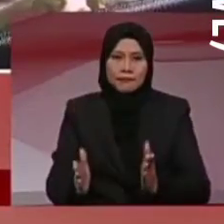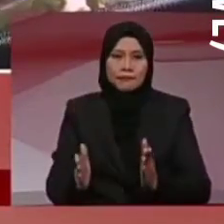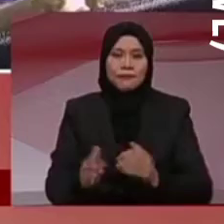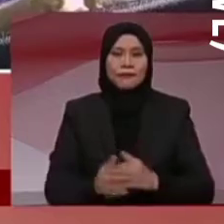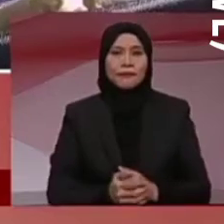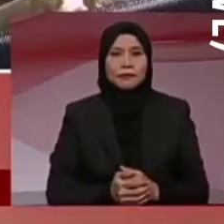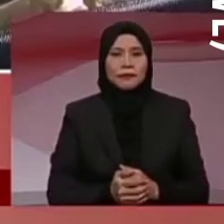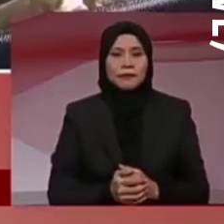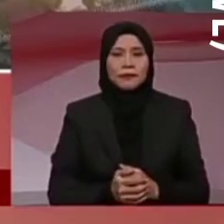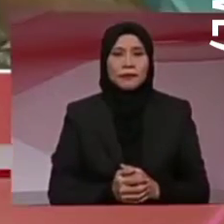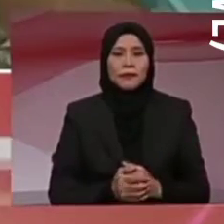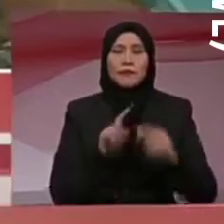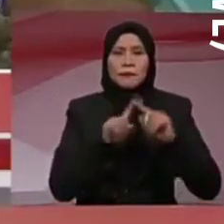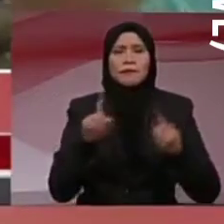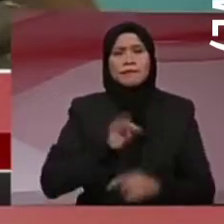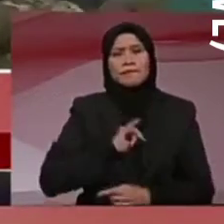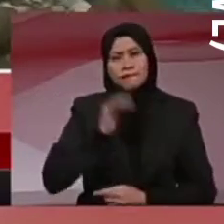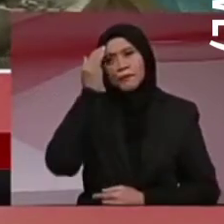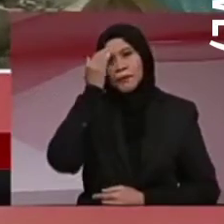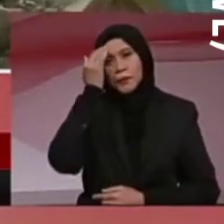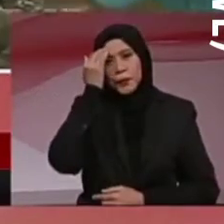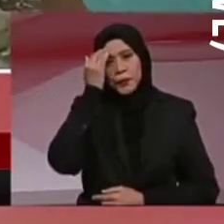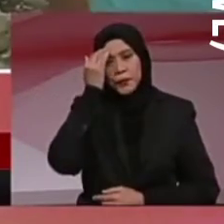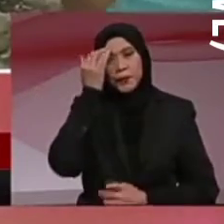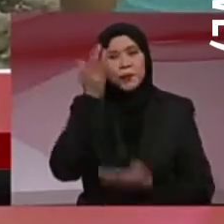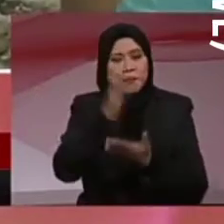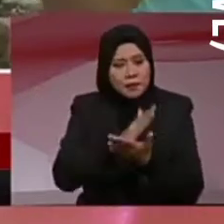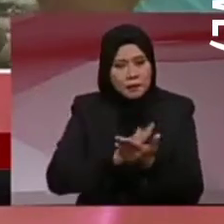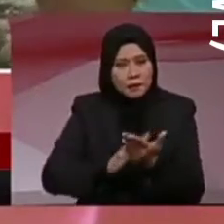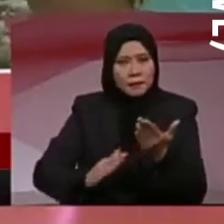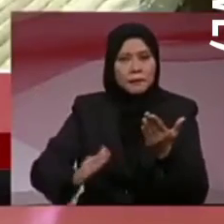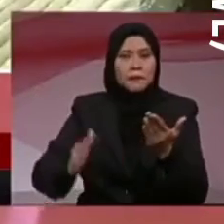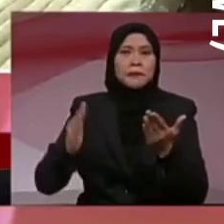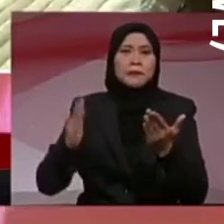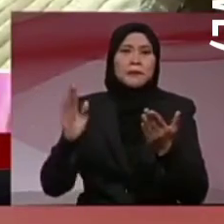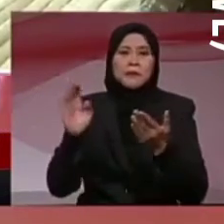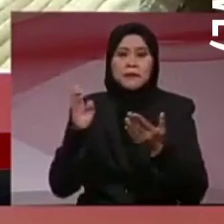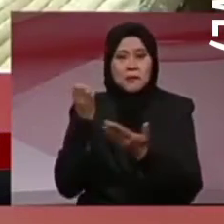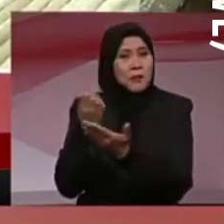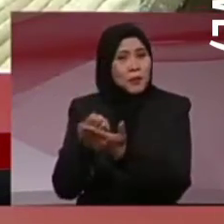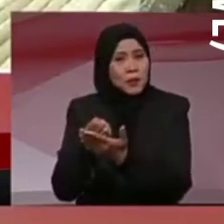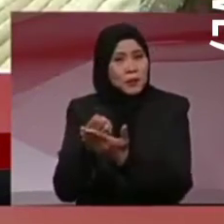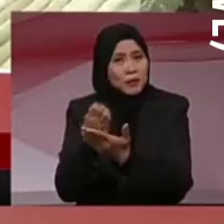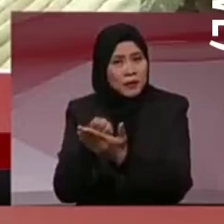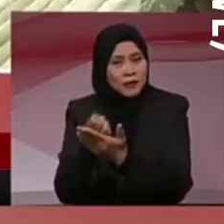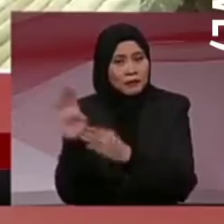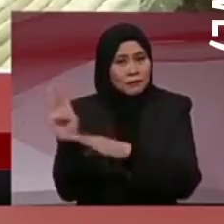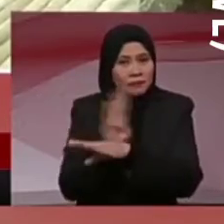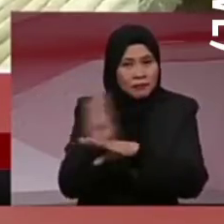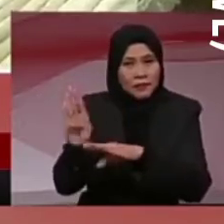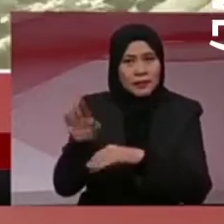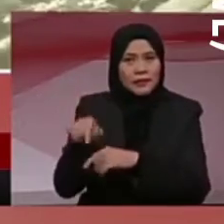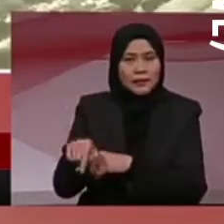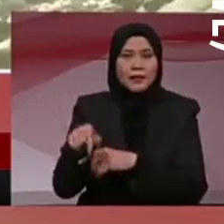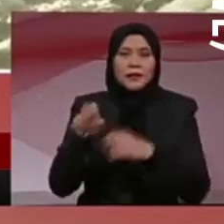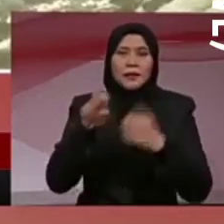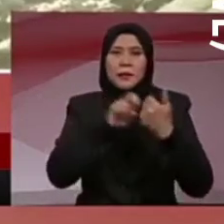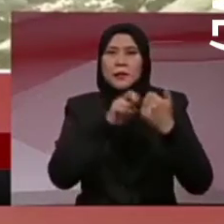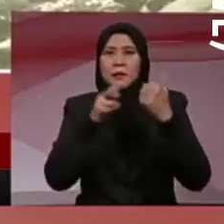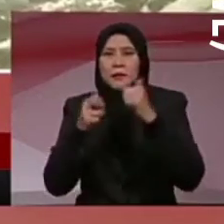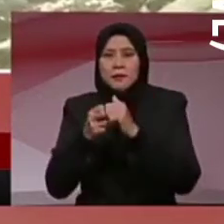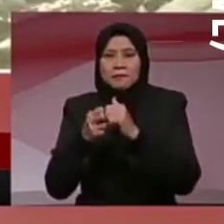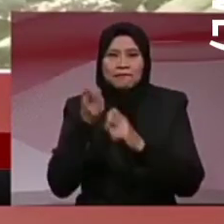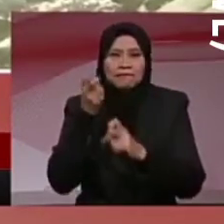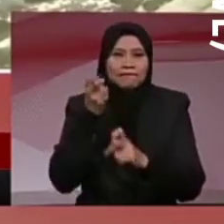Hai walaupun devonshay sedarah masih ada sektor-sektor ekonomi yang menghadapi keadaan yang